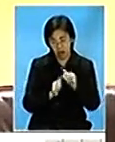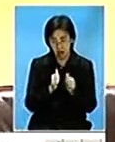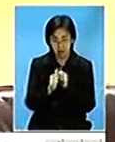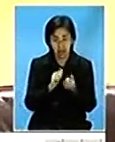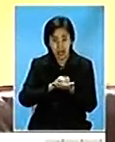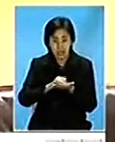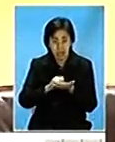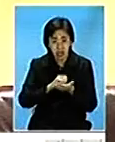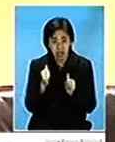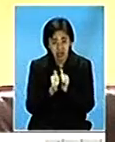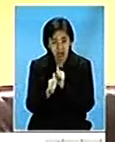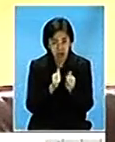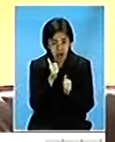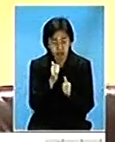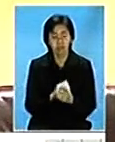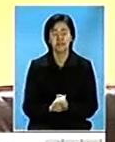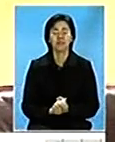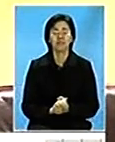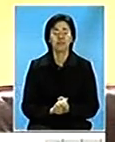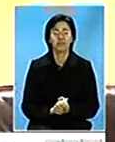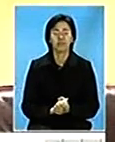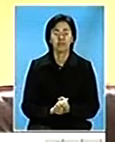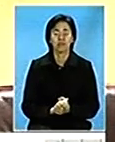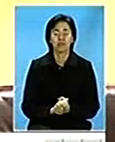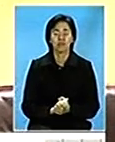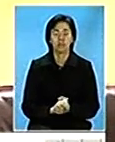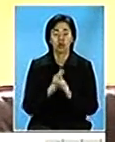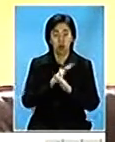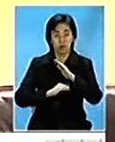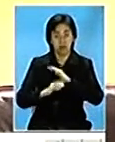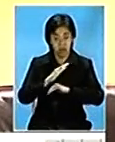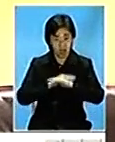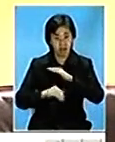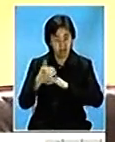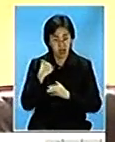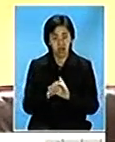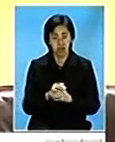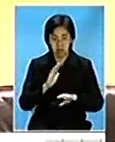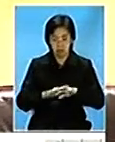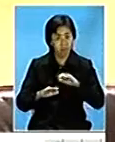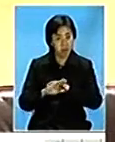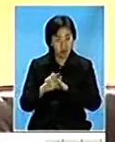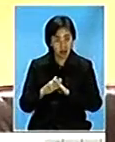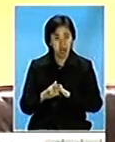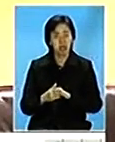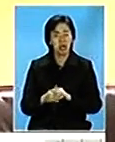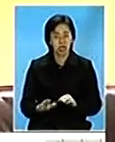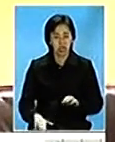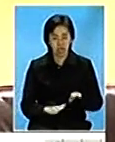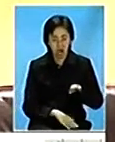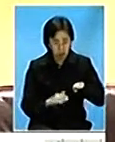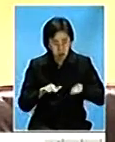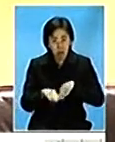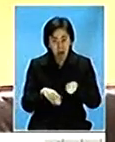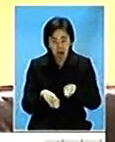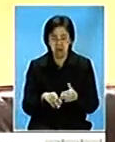การคัดลายมือด้วยนะครับแม้แต่มีคนพิการนะฮะไม่มีมือนะฮะแต่ใช้เท้าเนี่ยเขียนแล้วก็เขาถ่ายภ